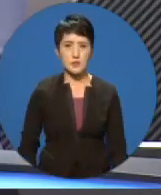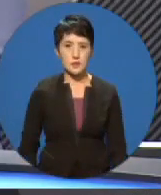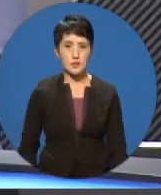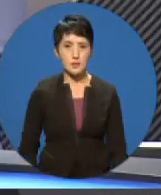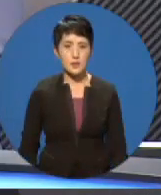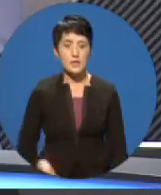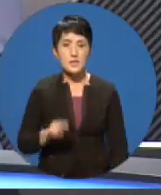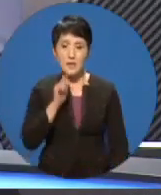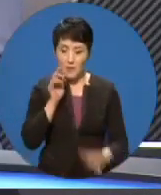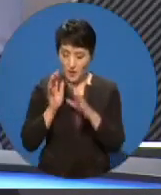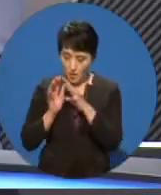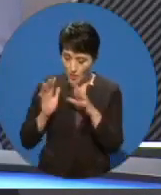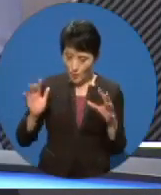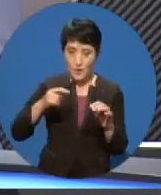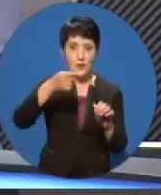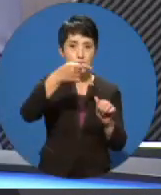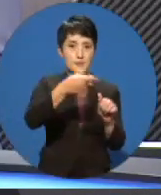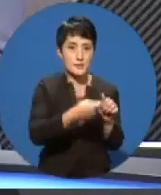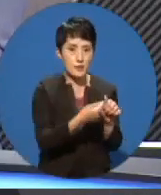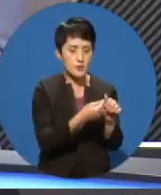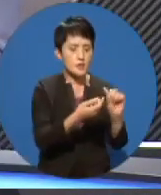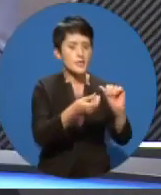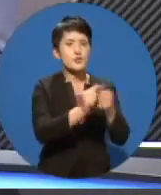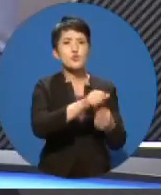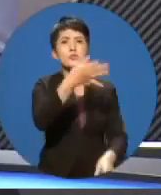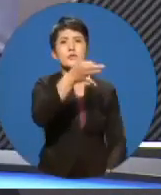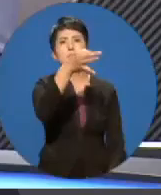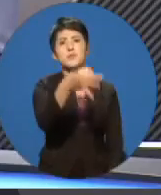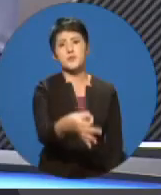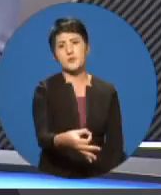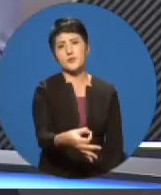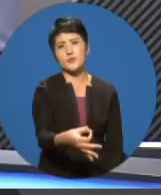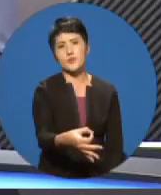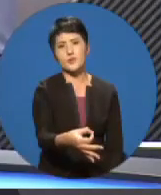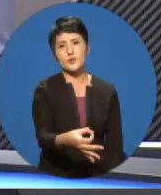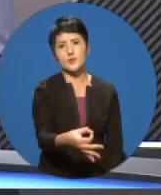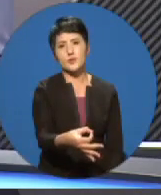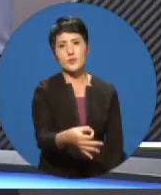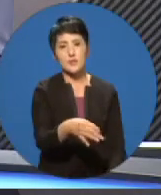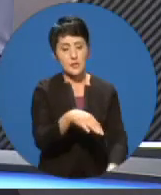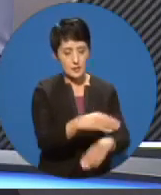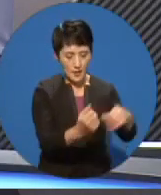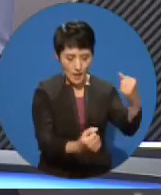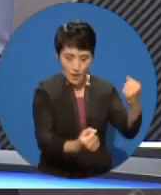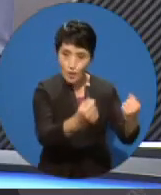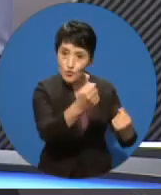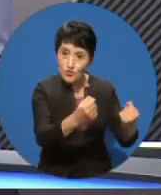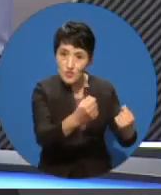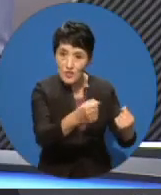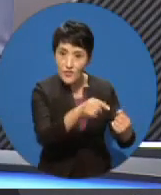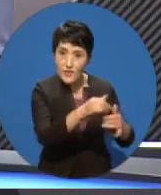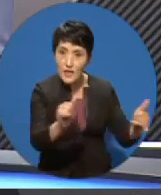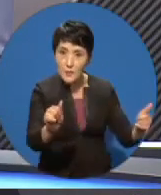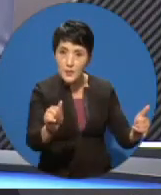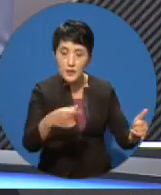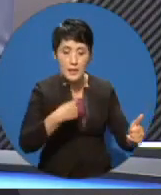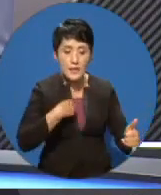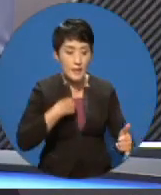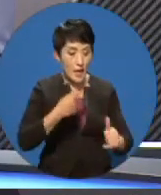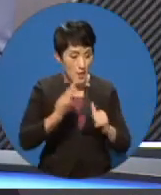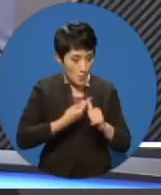하루 사이 뭐 3%나 이렇게 떨어졌다고 하는데요. 문제는요, 피해자가 더 있다는 이야기가 계속해서 나오고